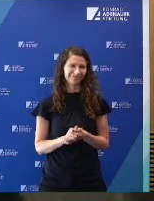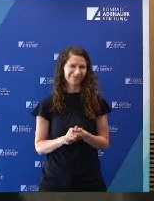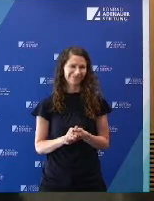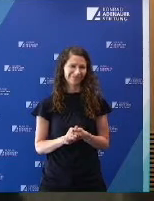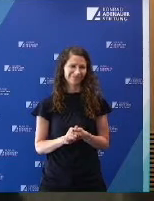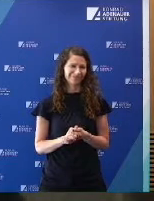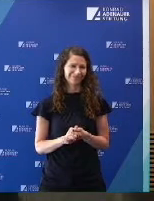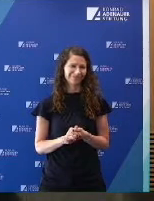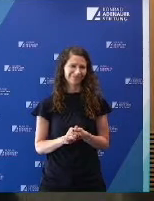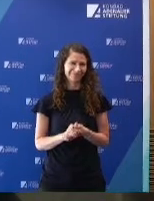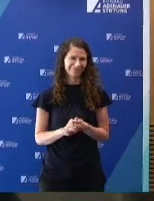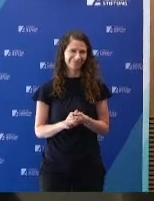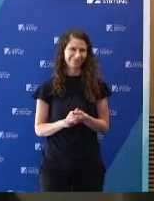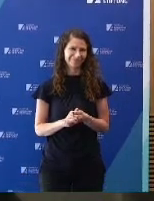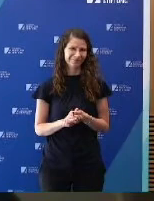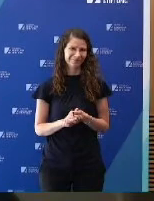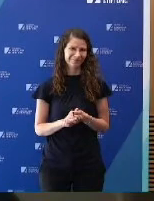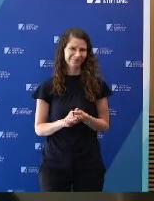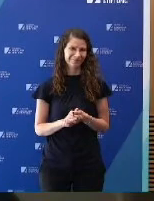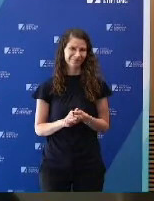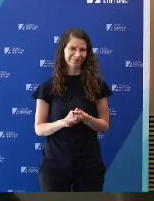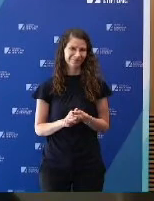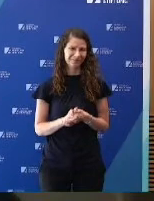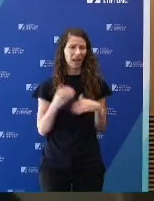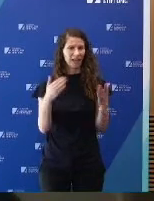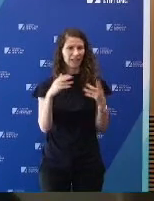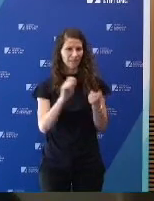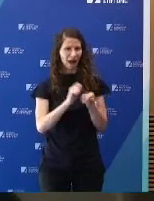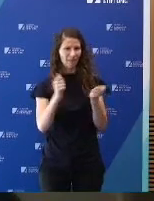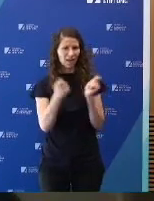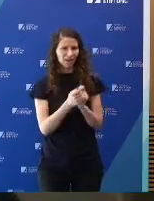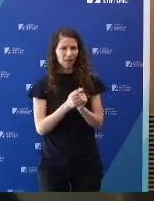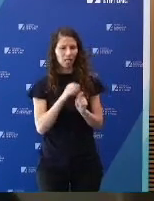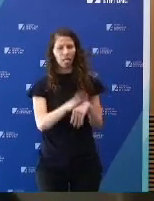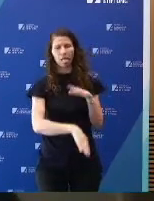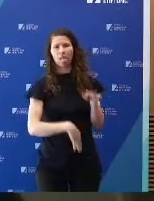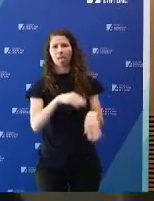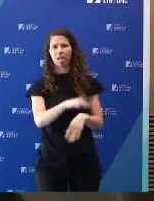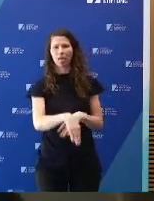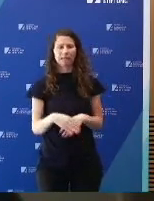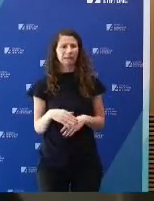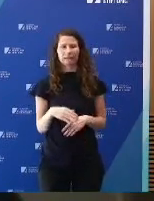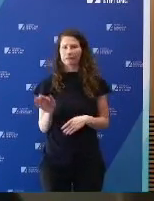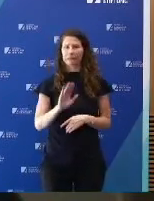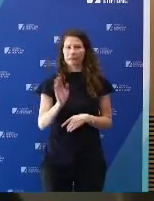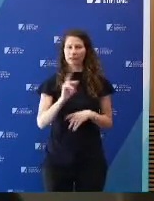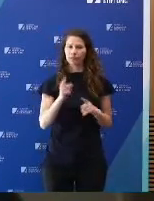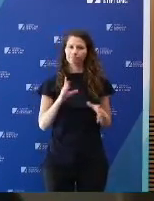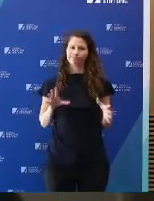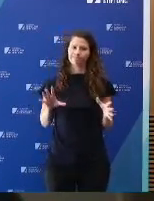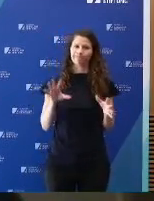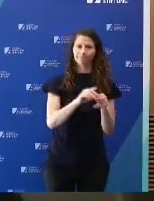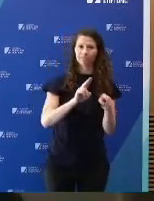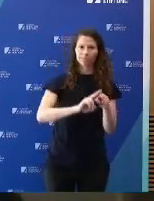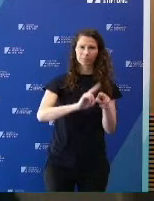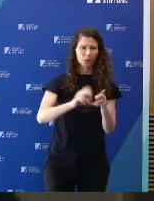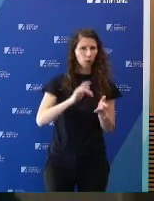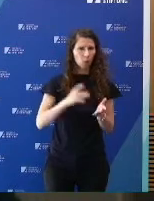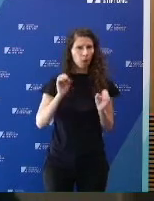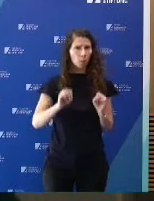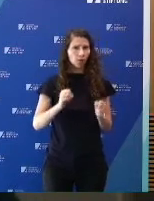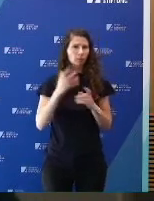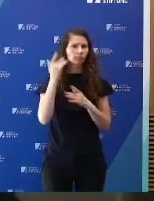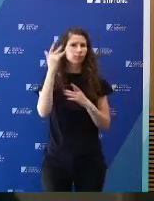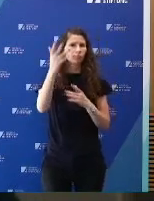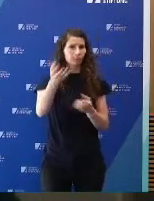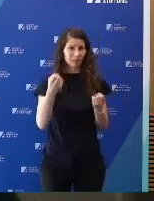wenn der Klimawandel jetzt nicht mutig angepackt wird, dass wir vielleicht in eine ähnliche Extremsituation kommen müssen, wo wir unser Leben komplett umstellen müssen. Daher fände